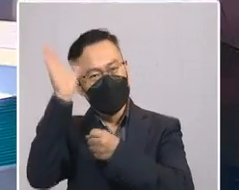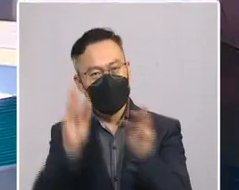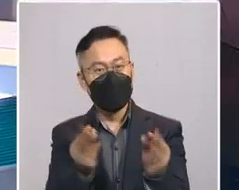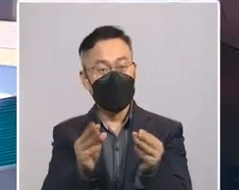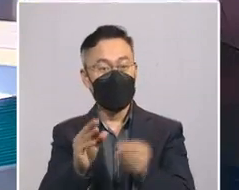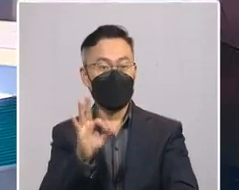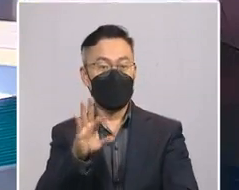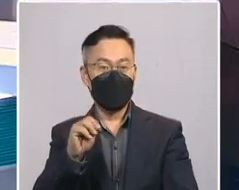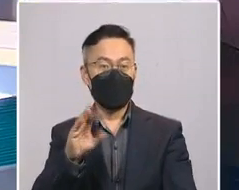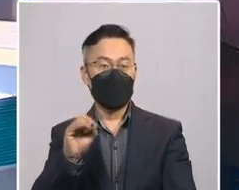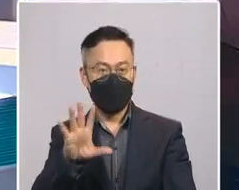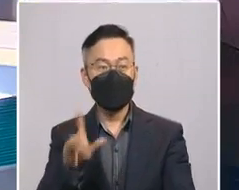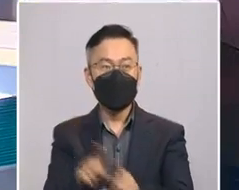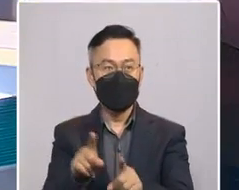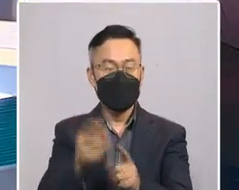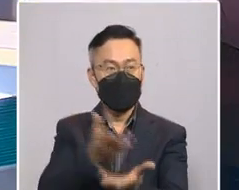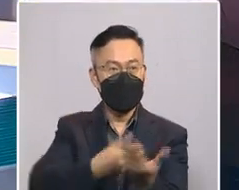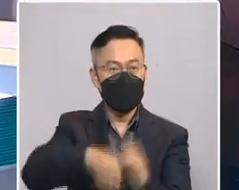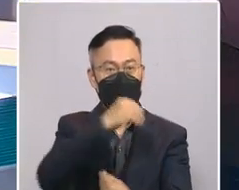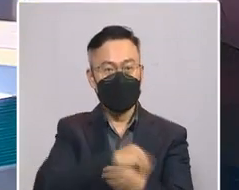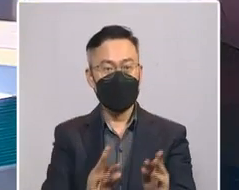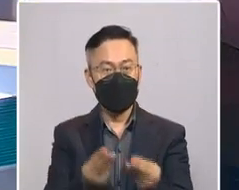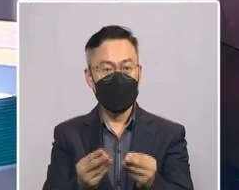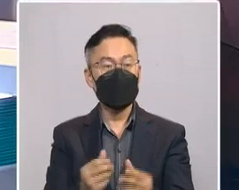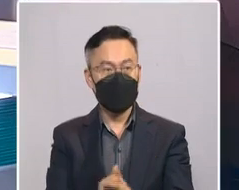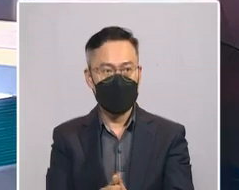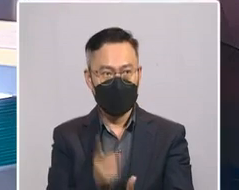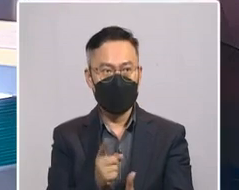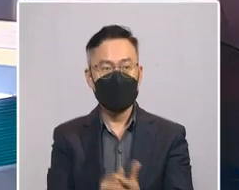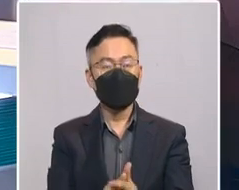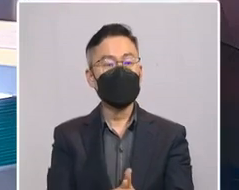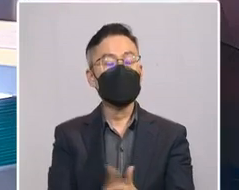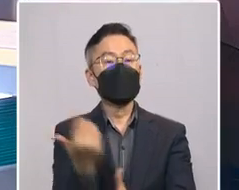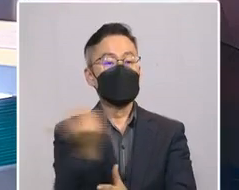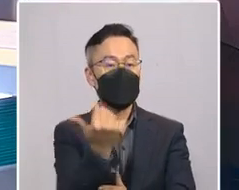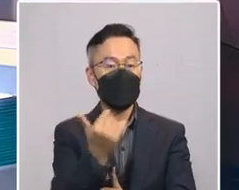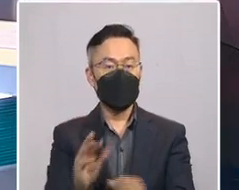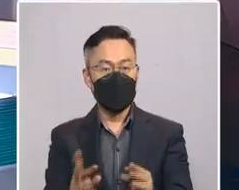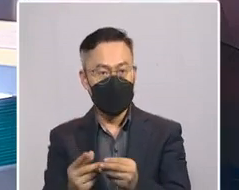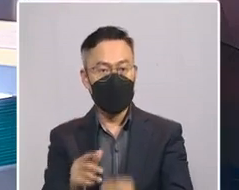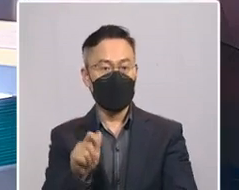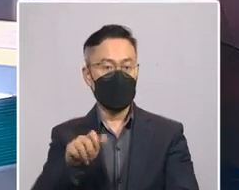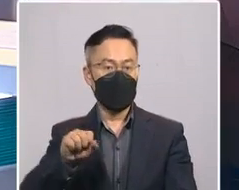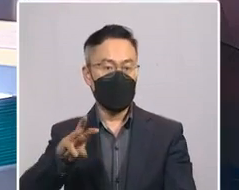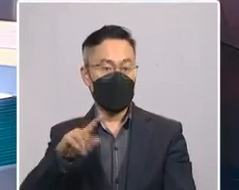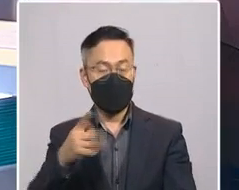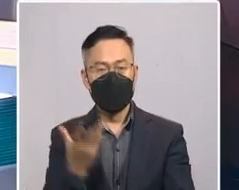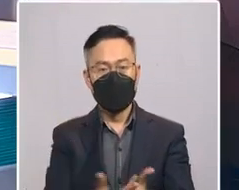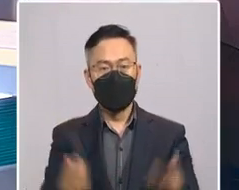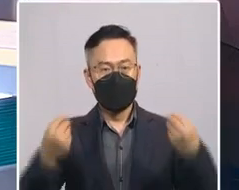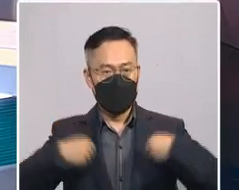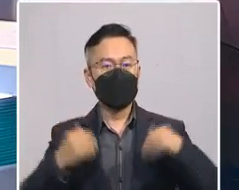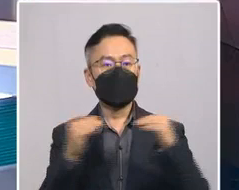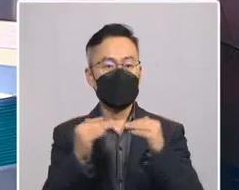ายได้จากวิทยุนะของทางอสมทเองเนี่ยสัดส่วนไม่แพ้ทีวีเลยนะฮะอันนี้สะท้อนในมุมของฝั่งอสมท